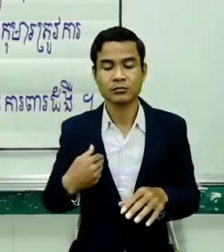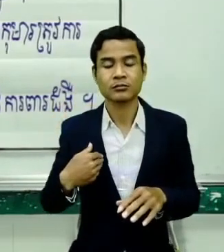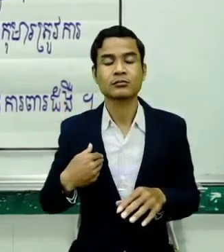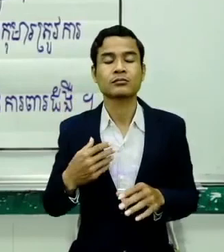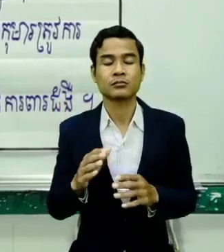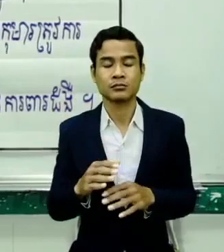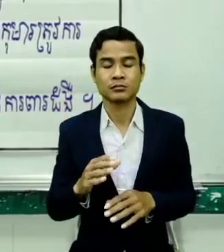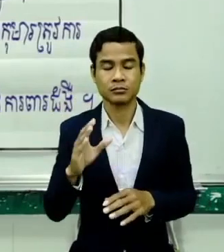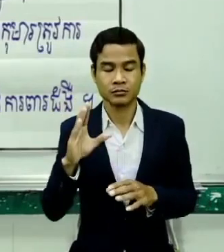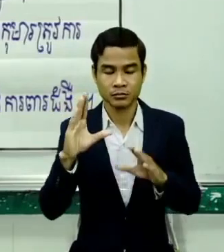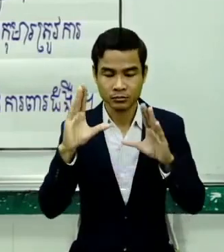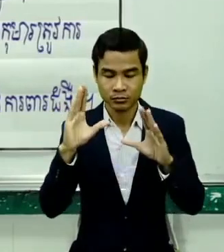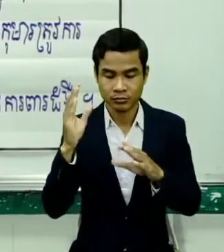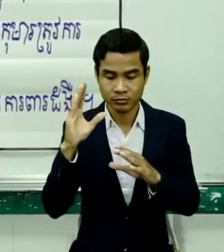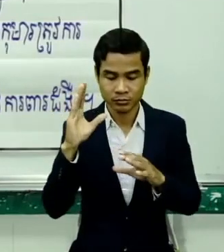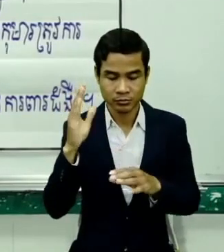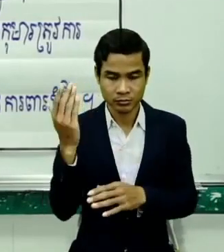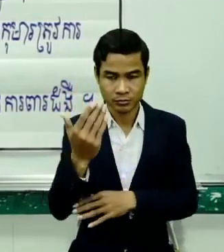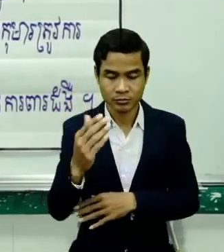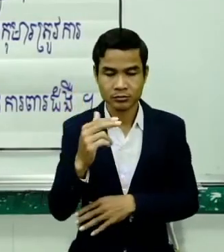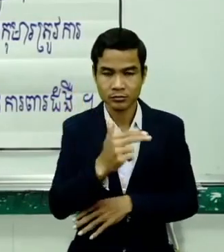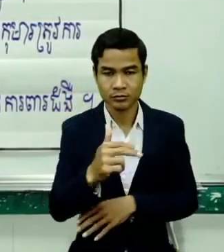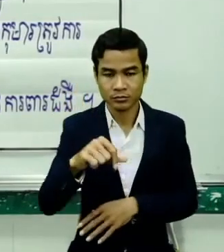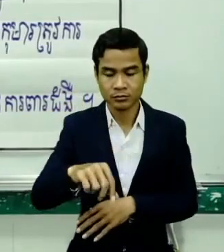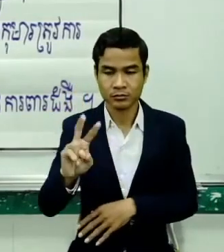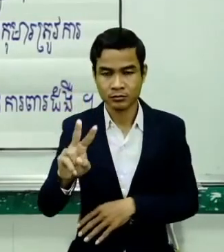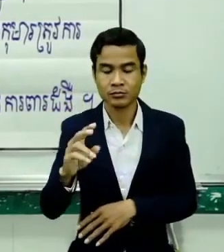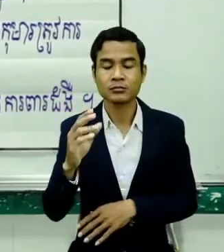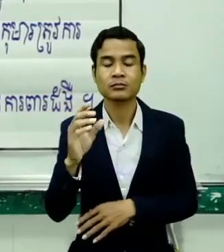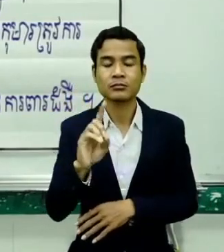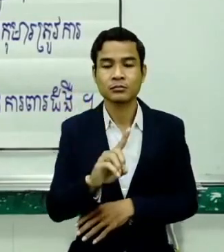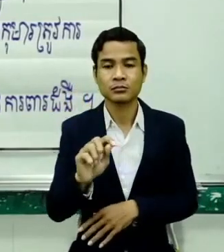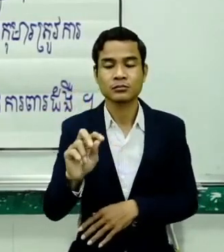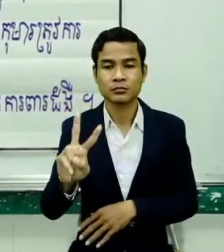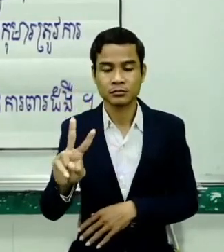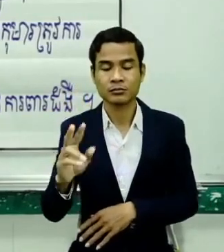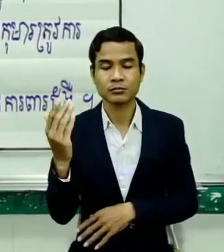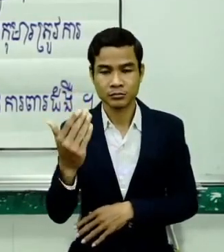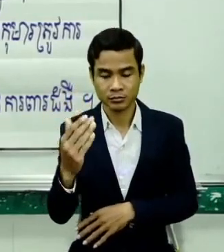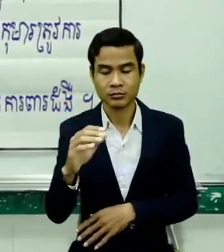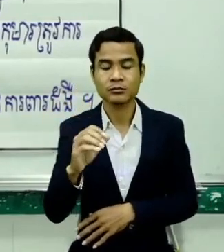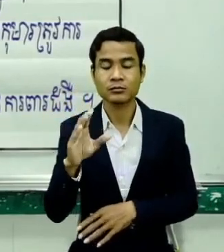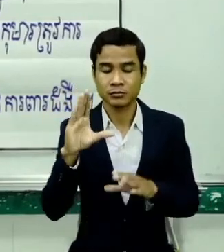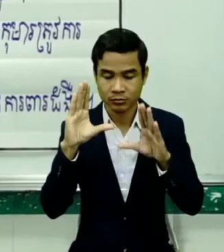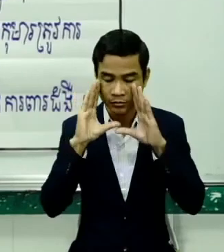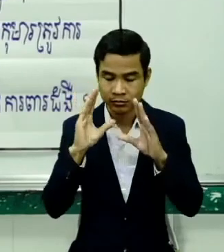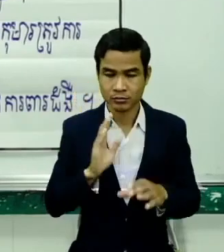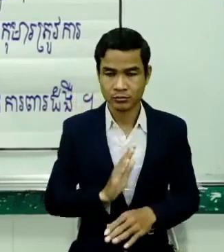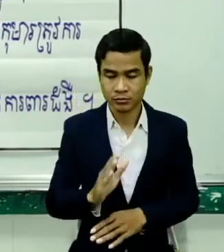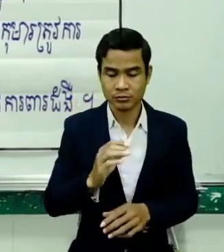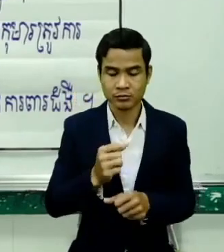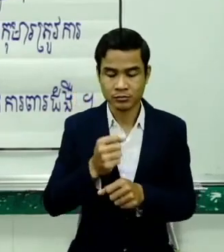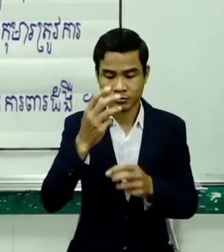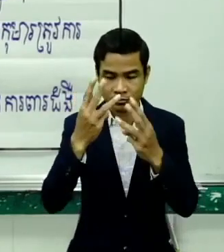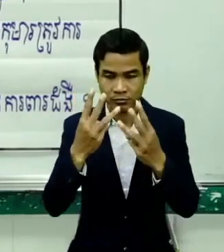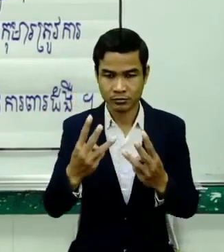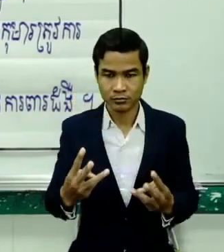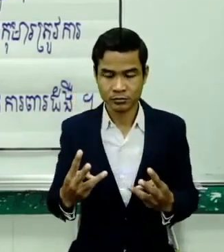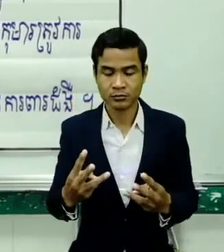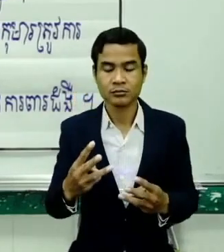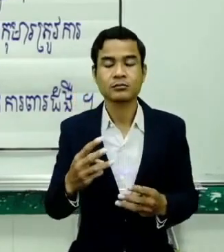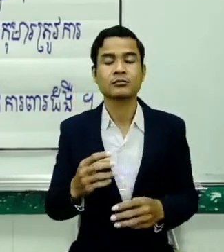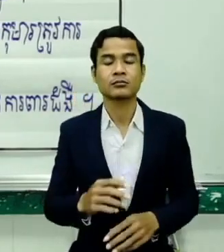ជាទូរទស្សន៍តតកោ2ទូរទស្សន៍ដេជោ DTV Facebook ជា ផ្លូវ ការ របស់ ក្រសួង